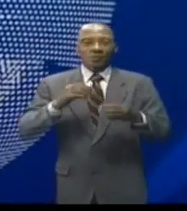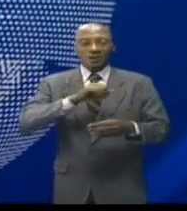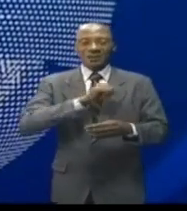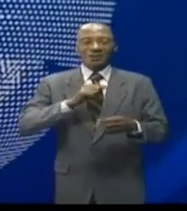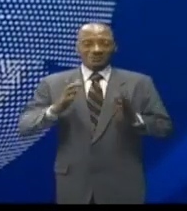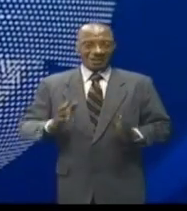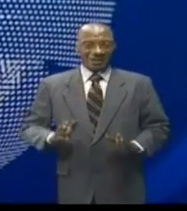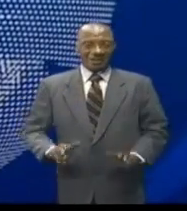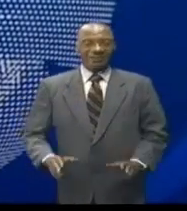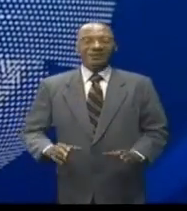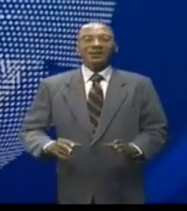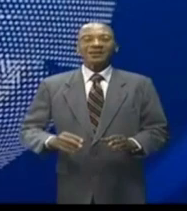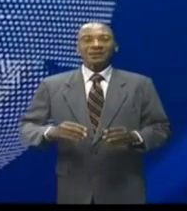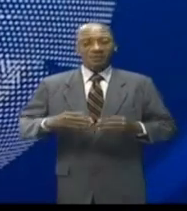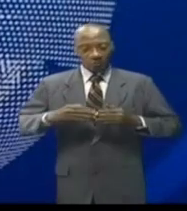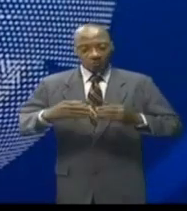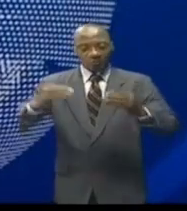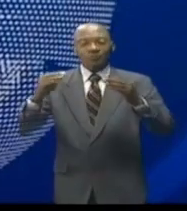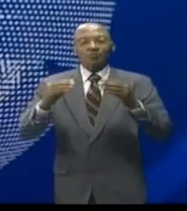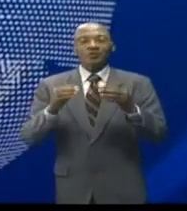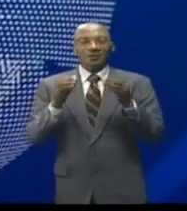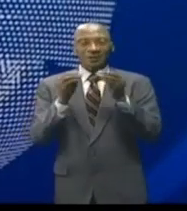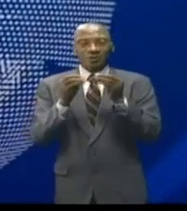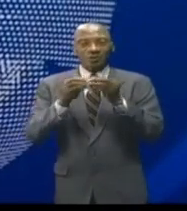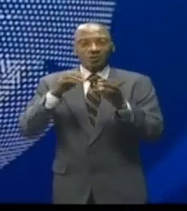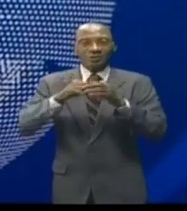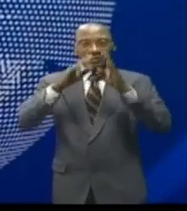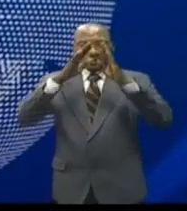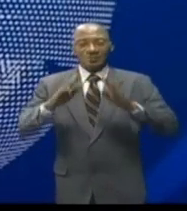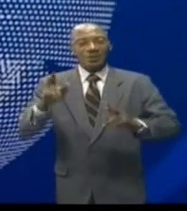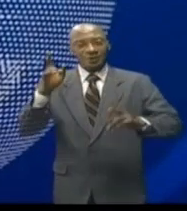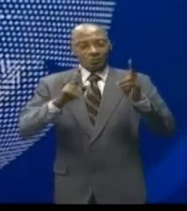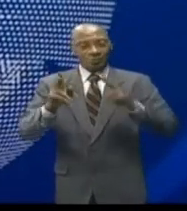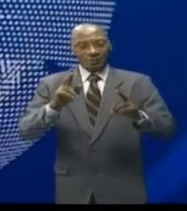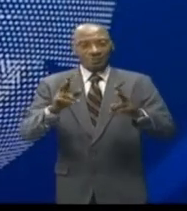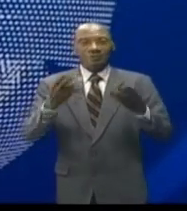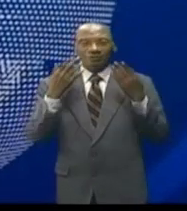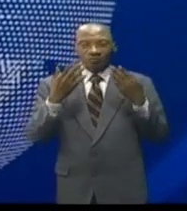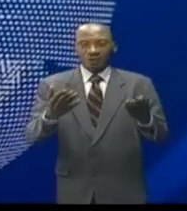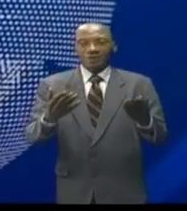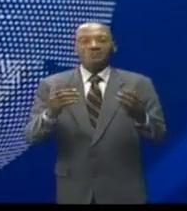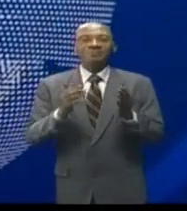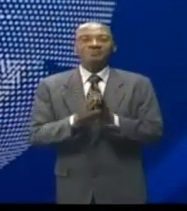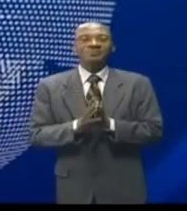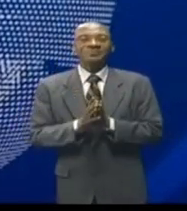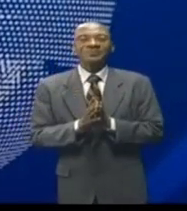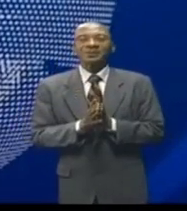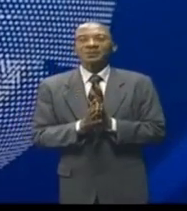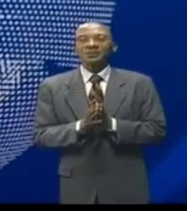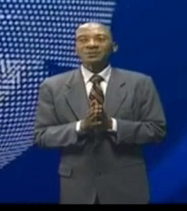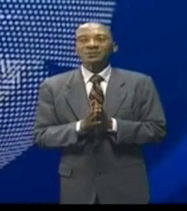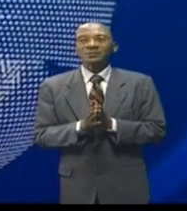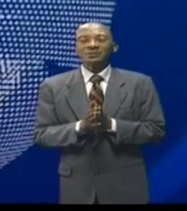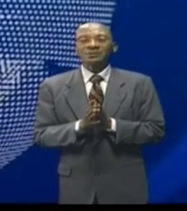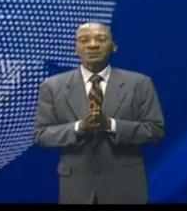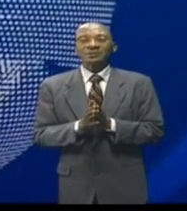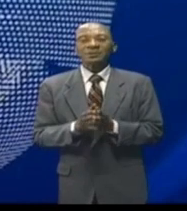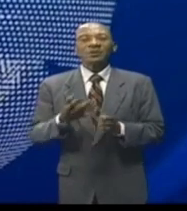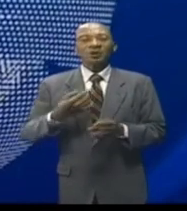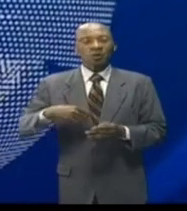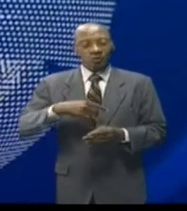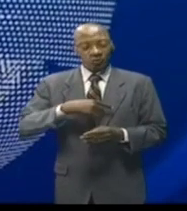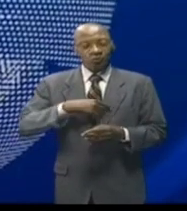retransmission en direct sur la RTNC de la plénière du Sénat et c'est parti en nouvelle